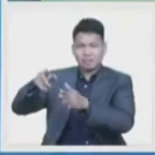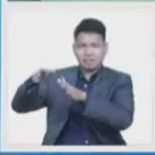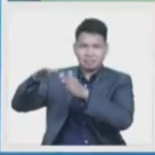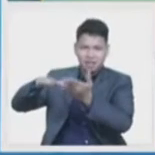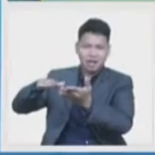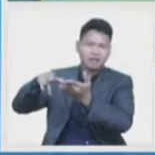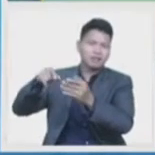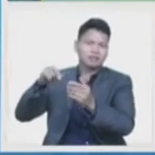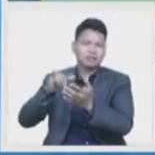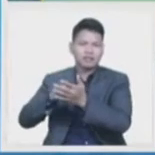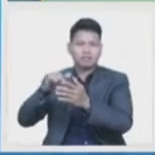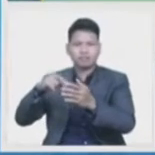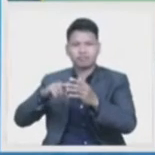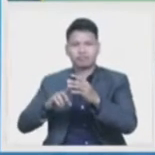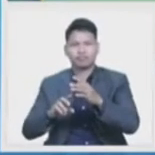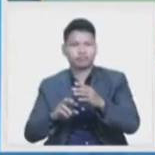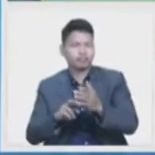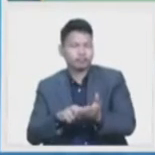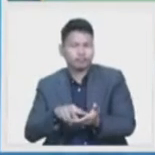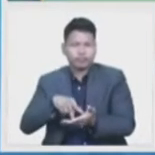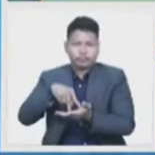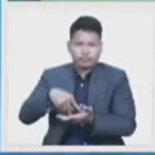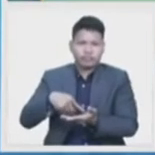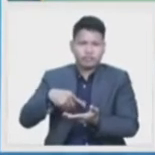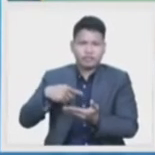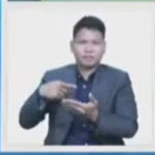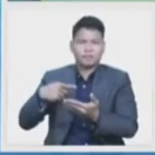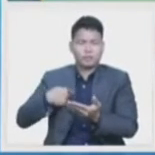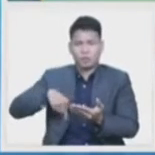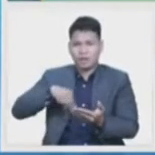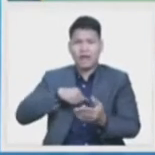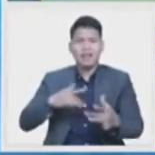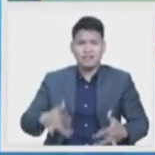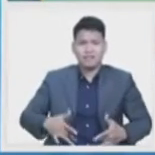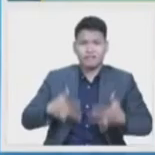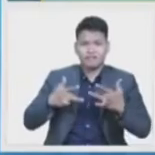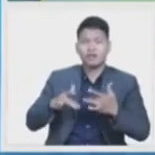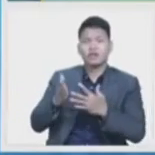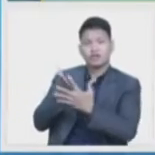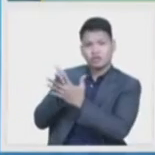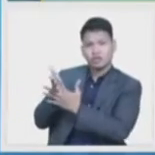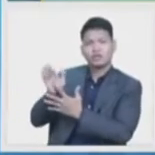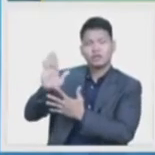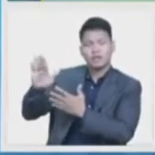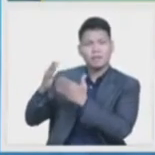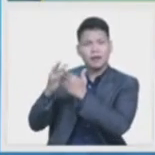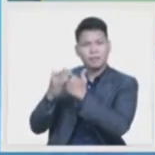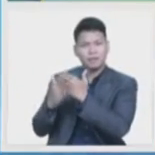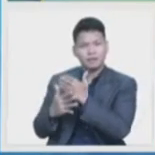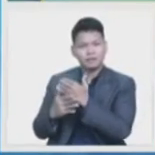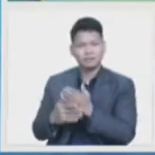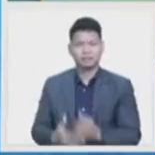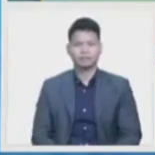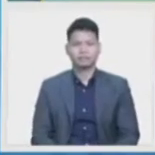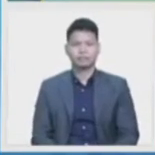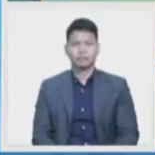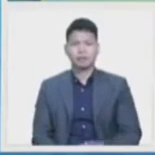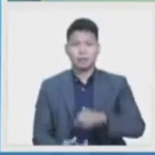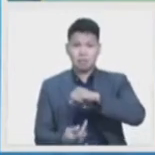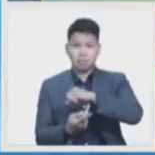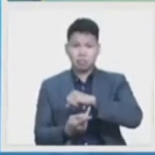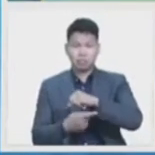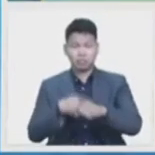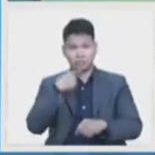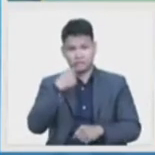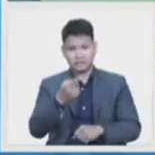pagkamatarong, pinaagi sa iyang mga samad. Mauna si San Pablo nagaingon, "Gilansang ako uban kang Kristo, o